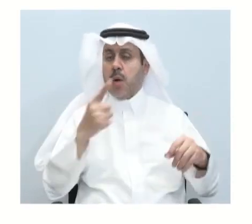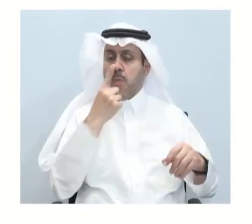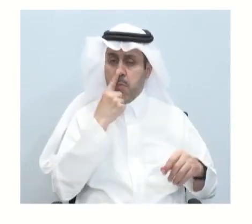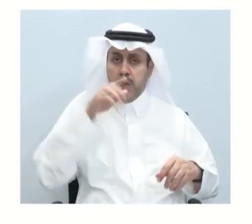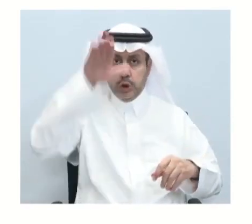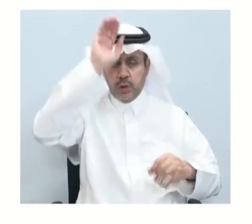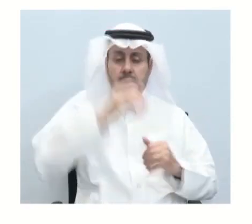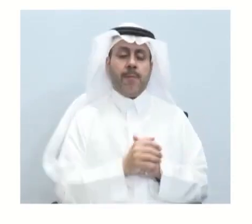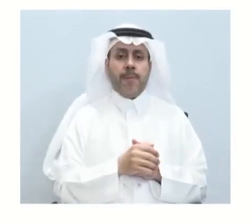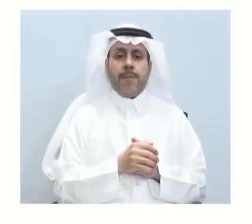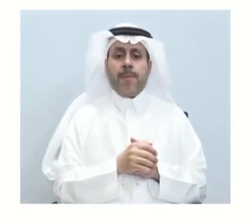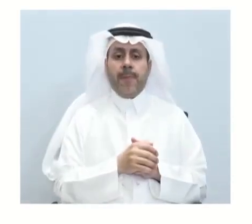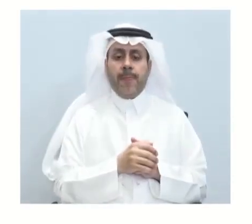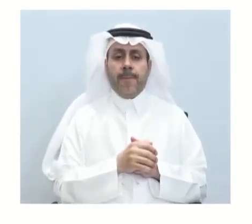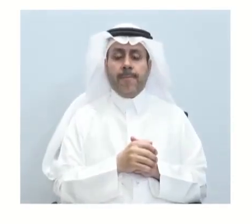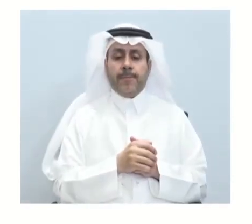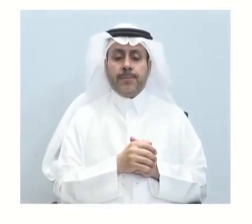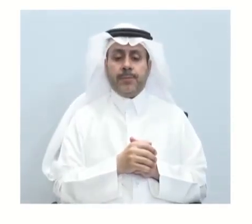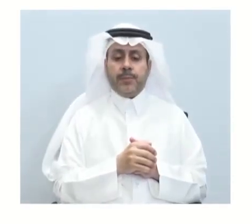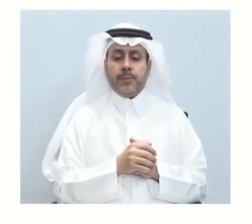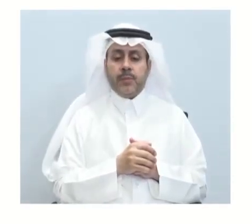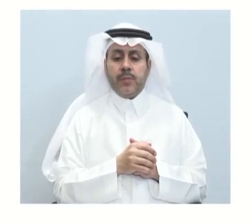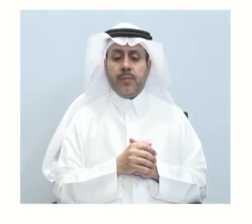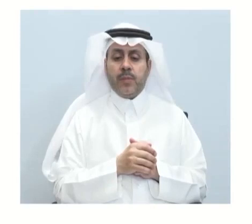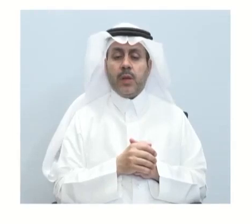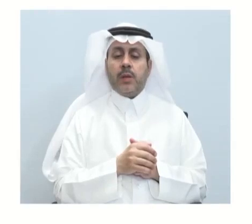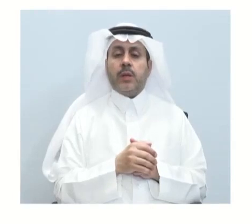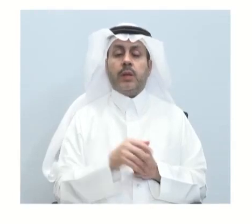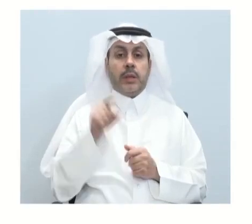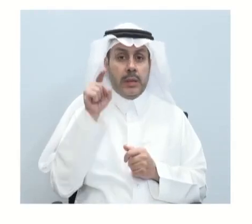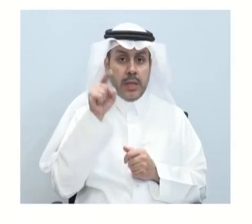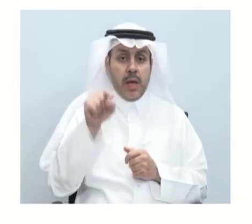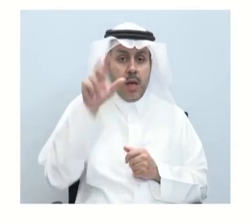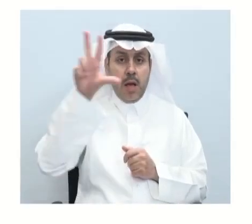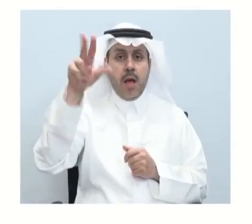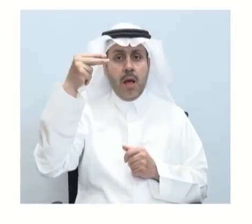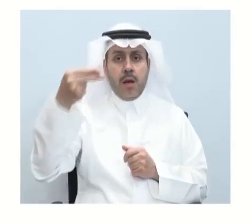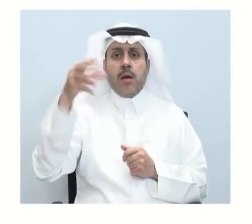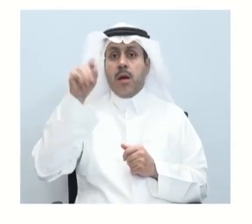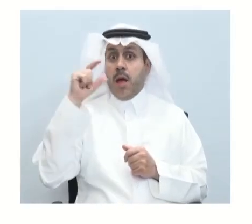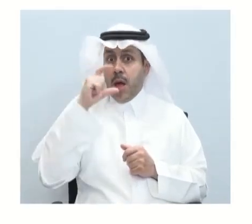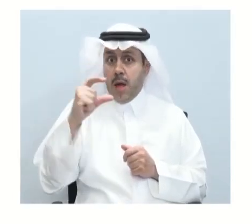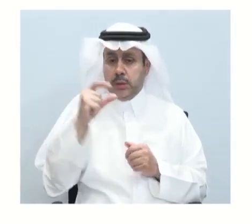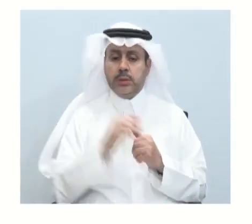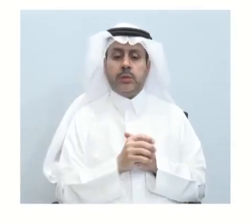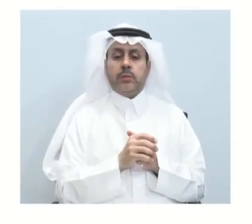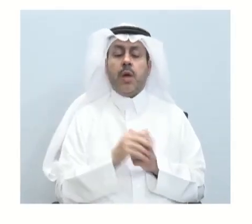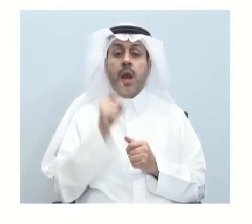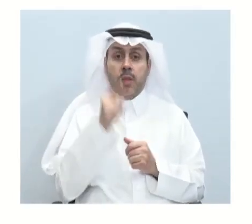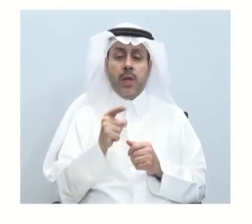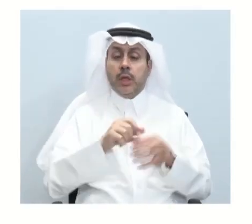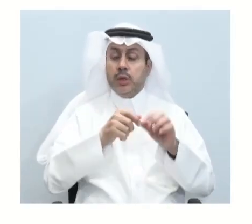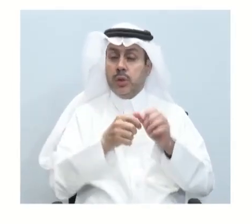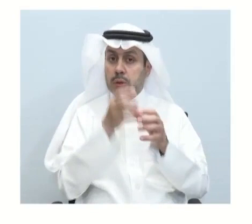اصطلاحا ما معناه في الاصطلاح معناه في الاصطلاح تاملوا معي الشاشه اخواني واخواتي هي العهد الذي